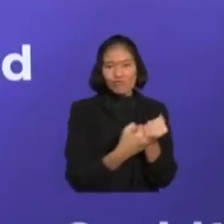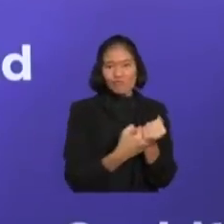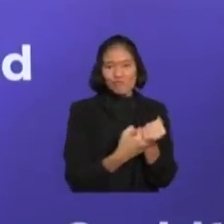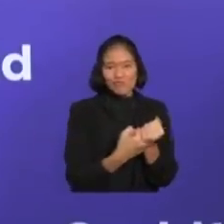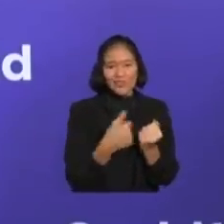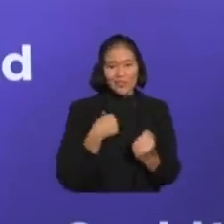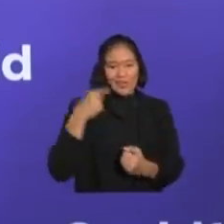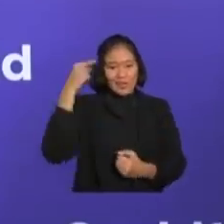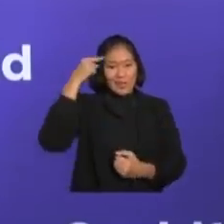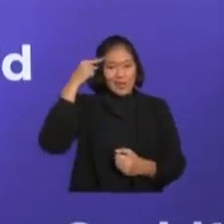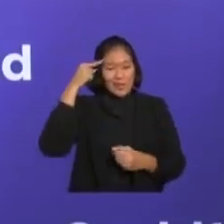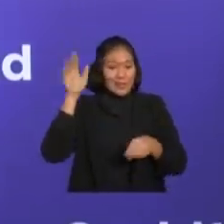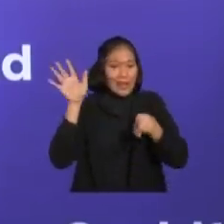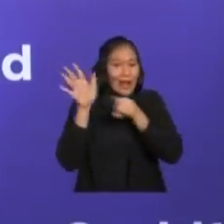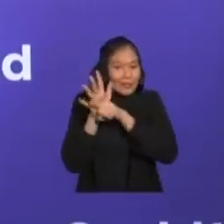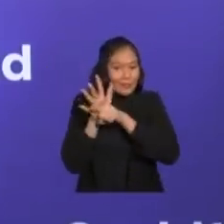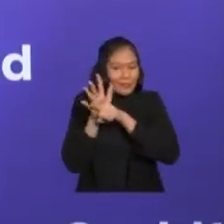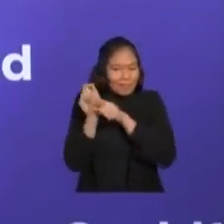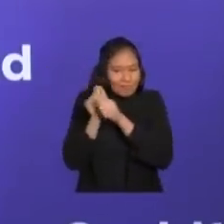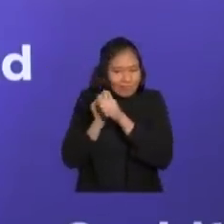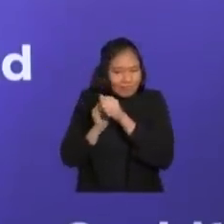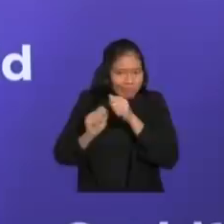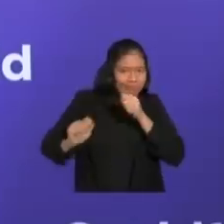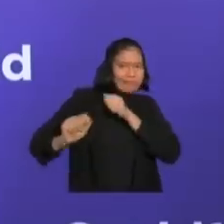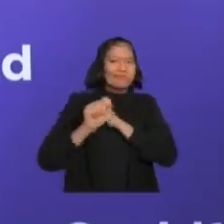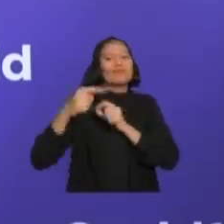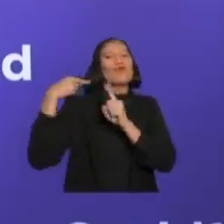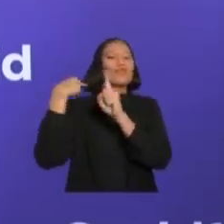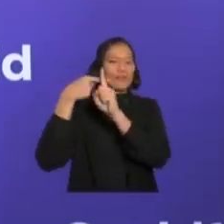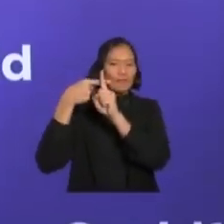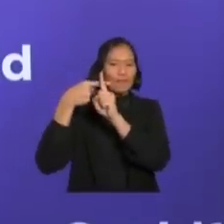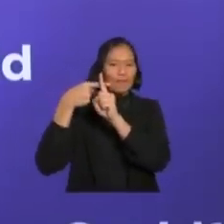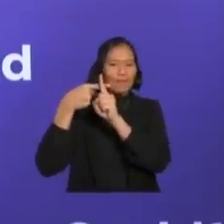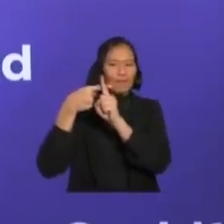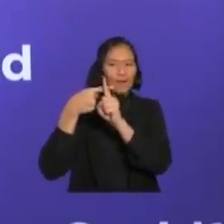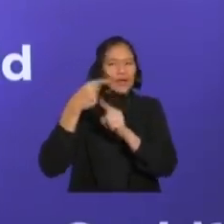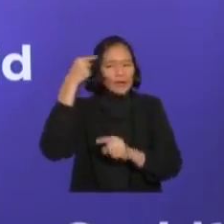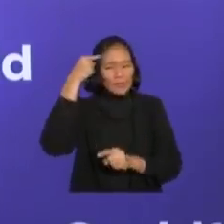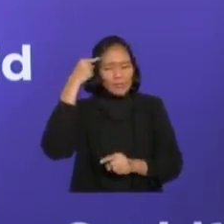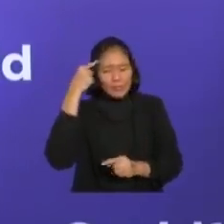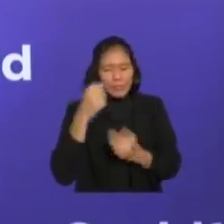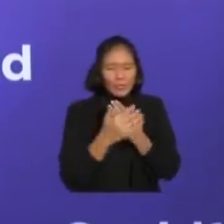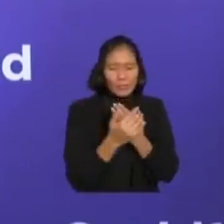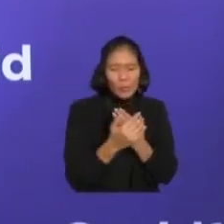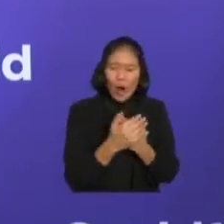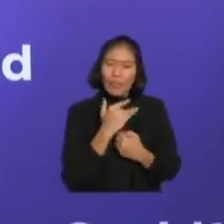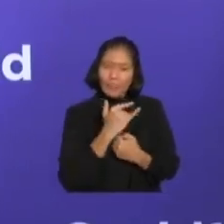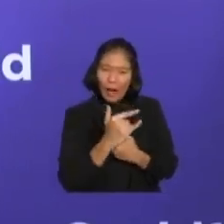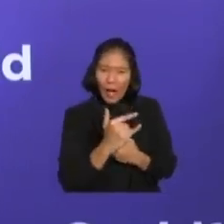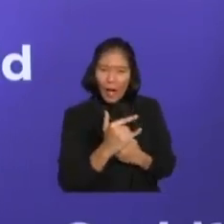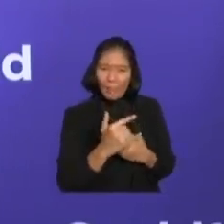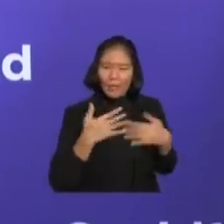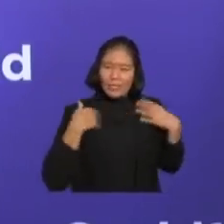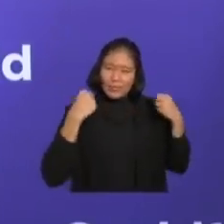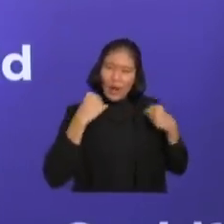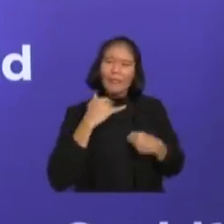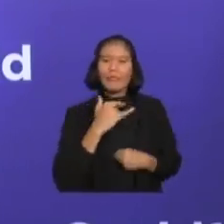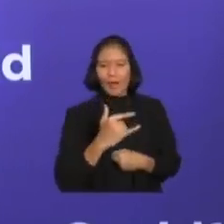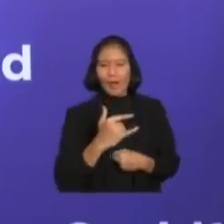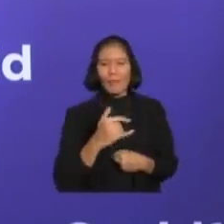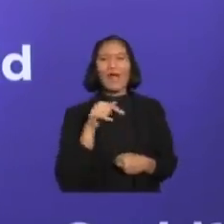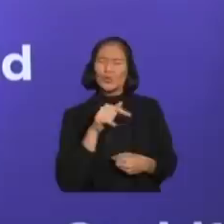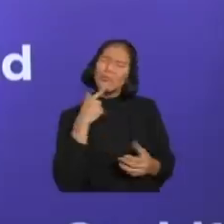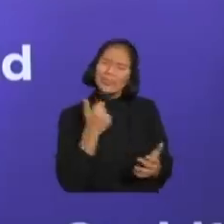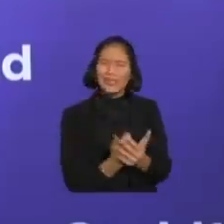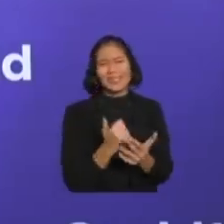mindset untuk bisa terus positive thinking terus berdoa terus memiliki semangat hidup dan ternyata hal itu